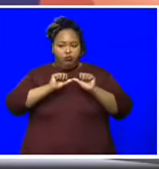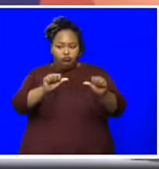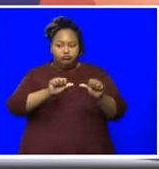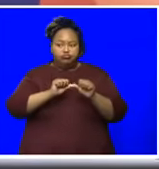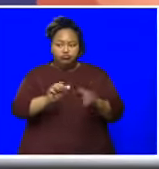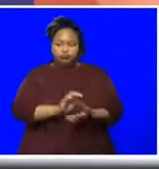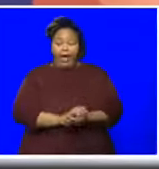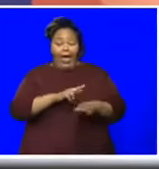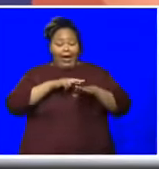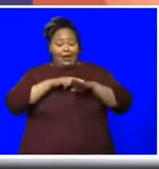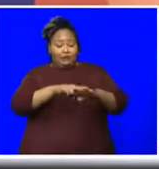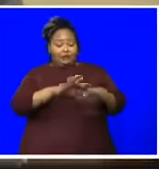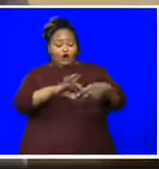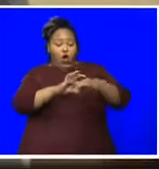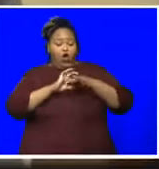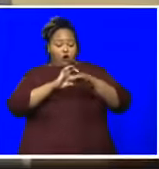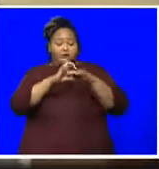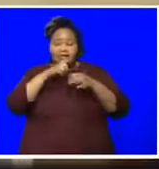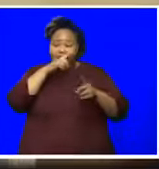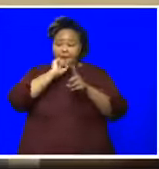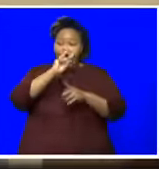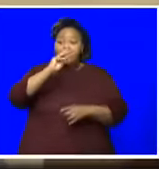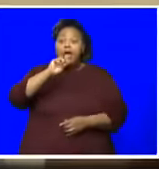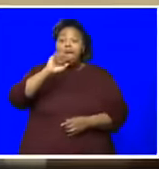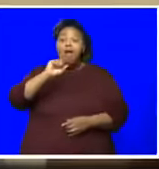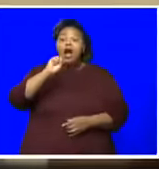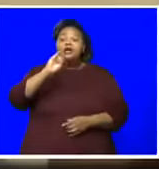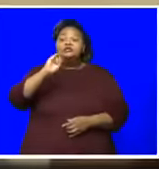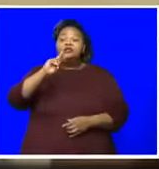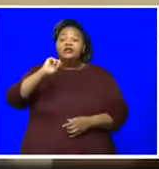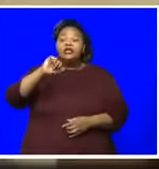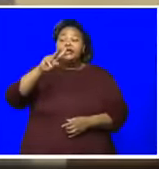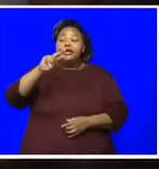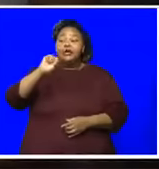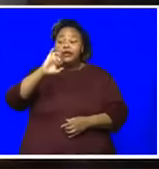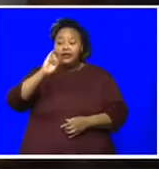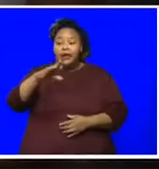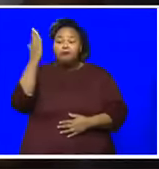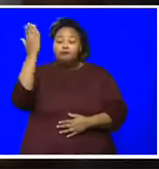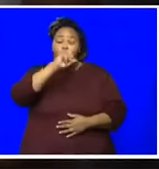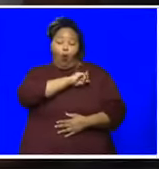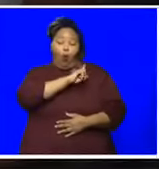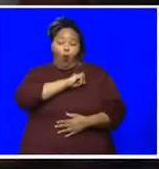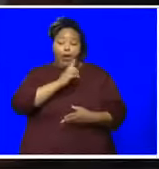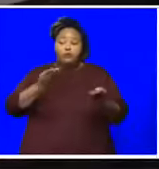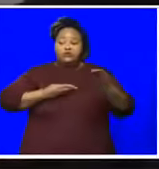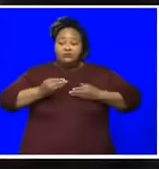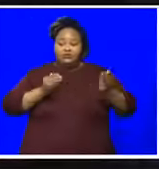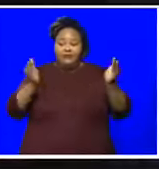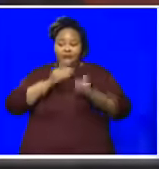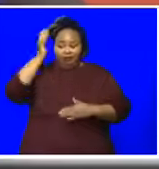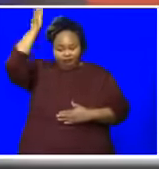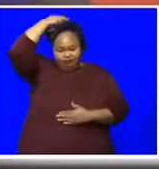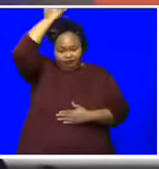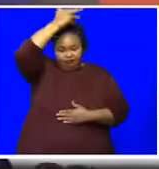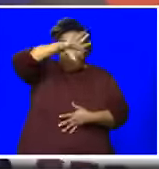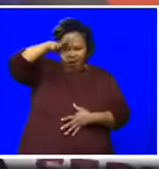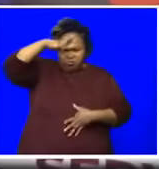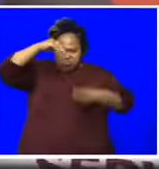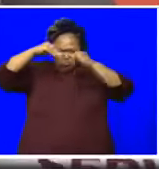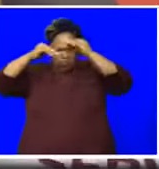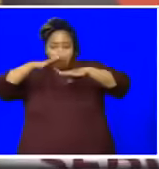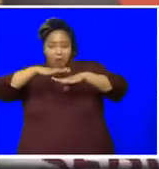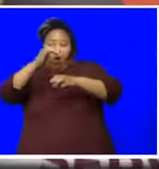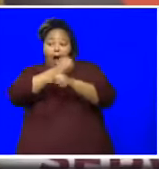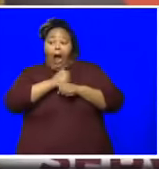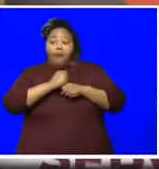Mashinini lokhulumelele inhlangano ngesikhathi kuphothula abosomabhizinisi labancane labafundzeka bandi ngechuba ibhizinisi elihlelweni